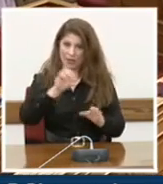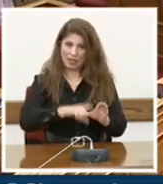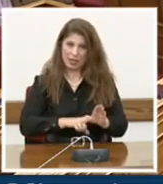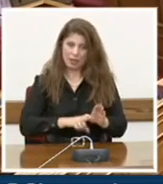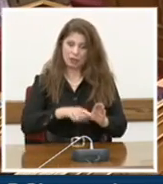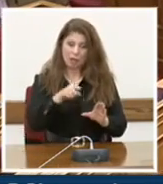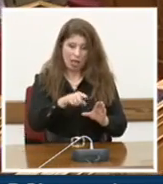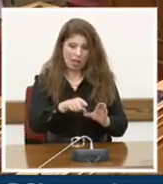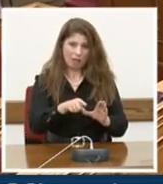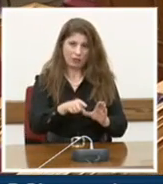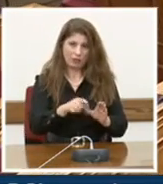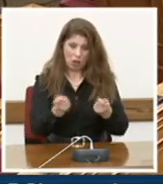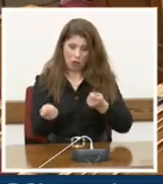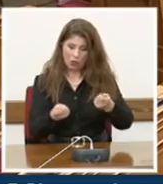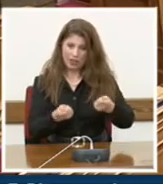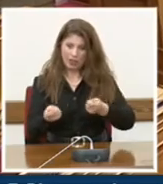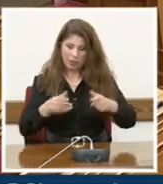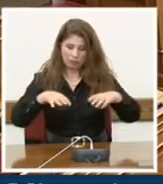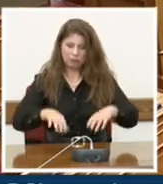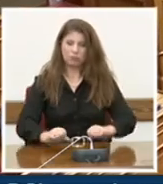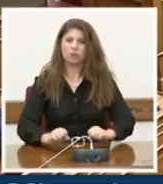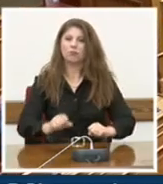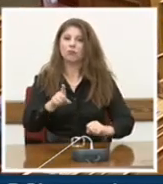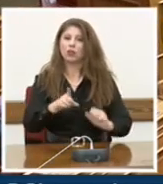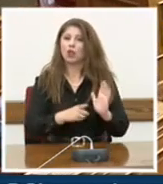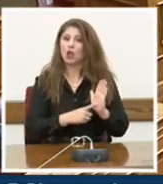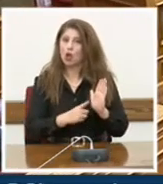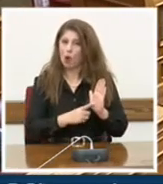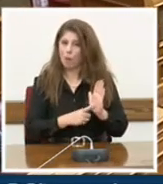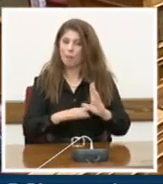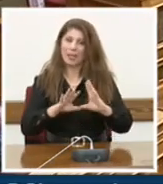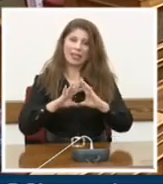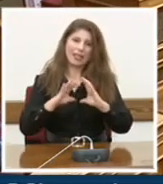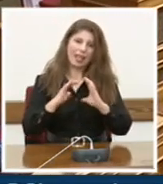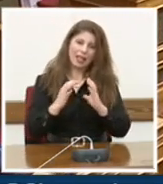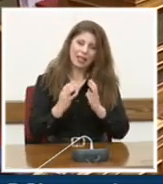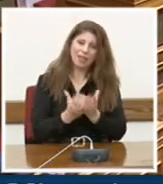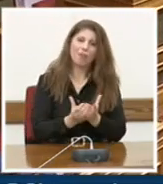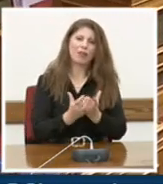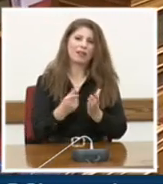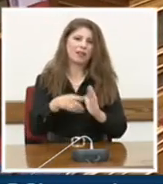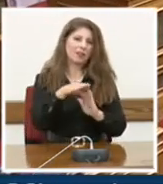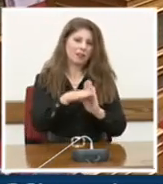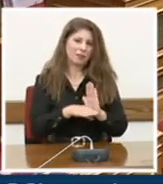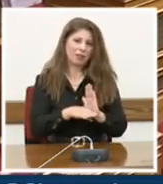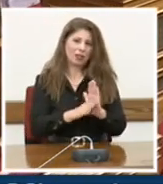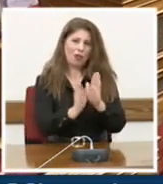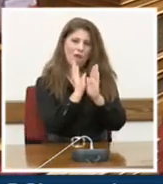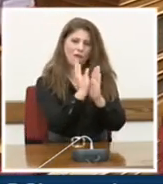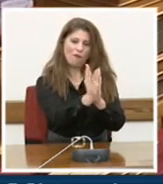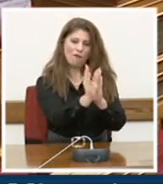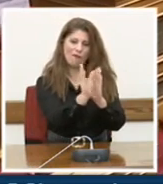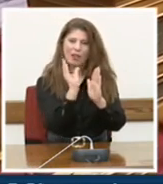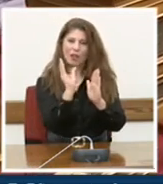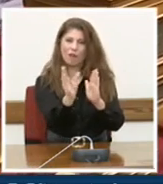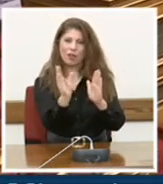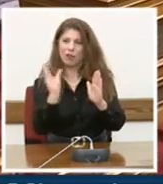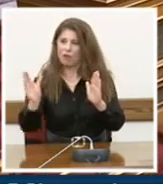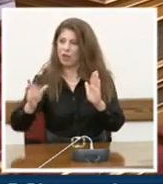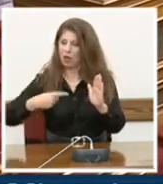οποία καθιερώνεται το νόμιμο, γενικευμένο και συστηματικό φακέλωμα όλων.